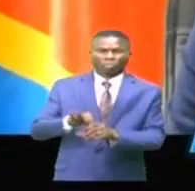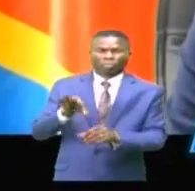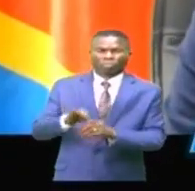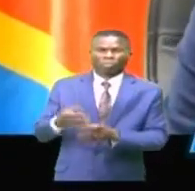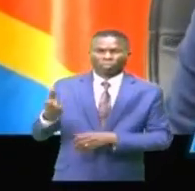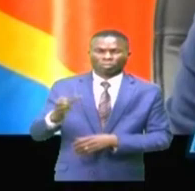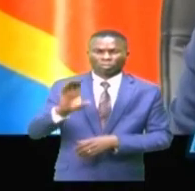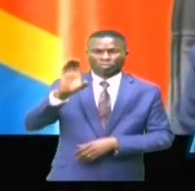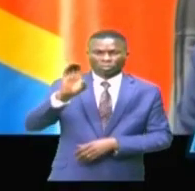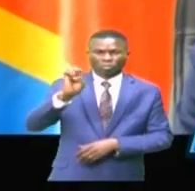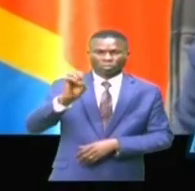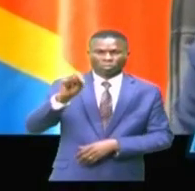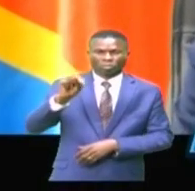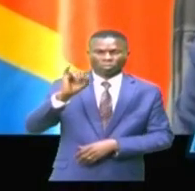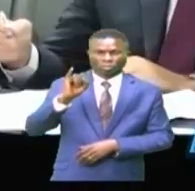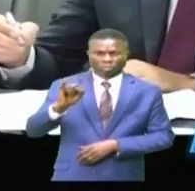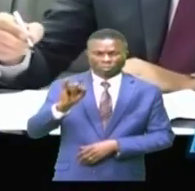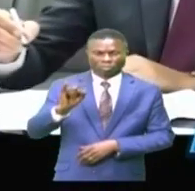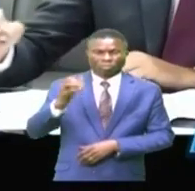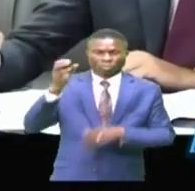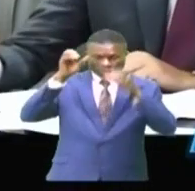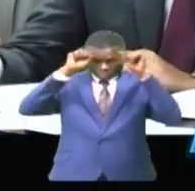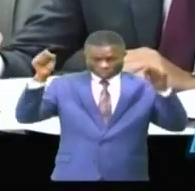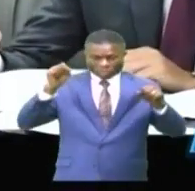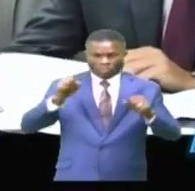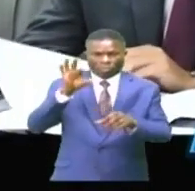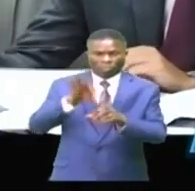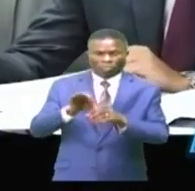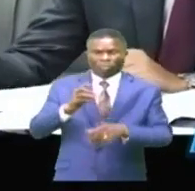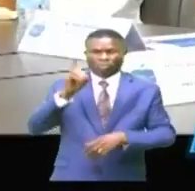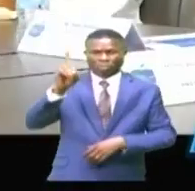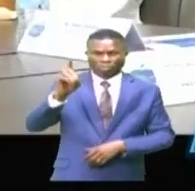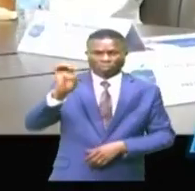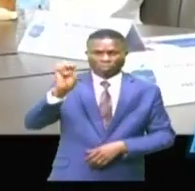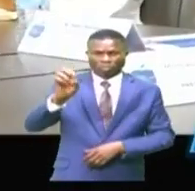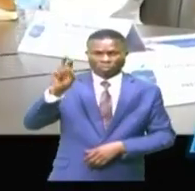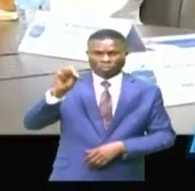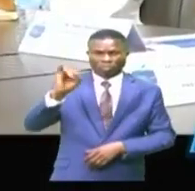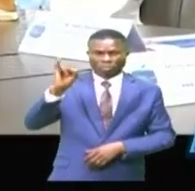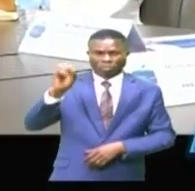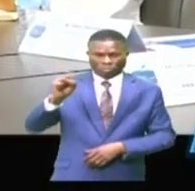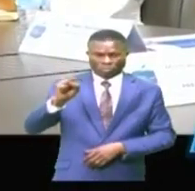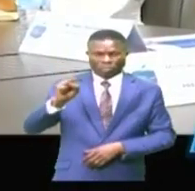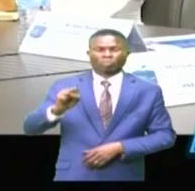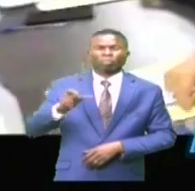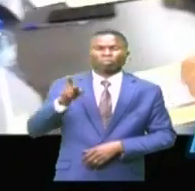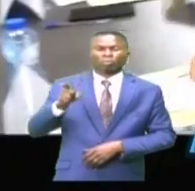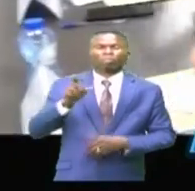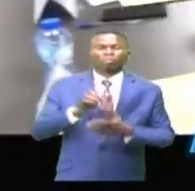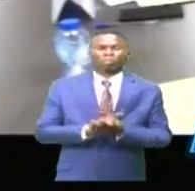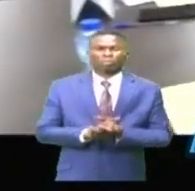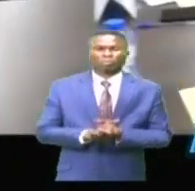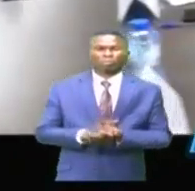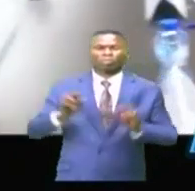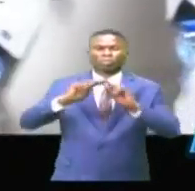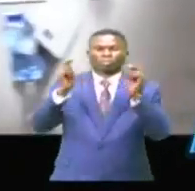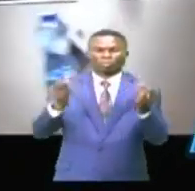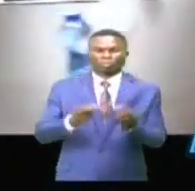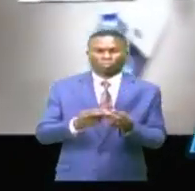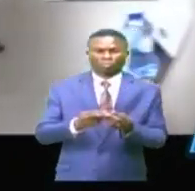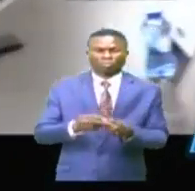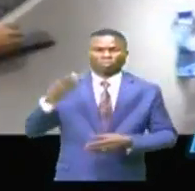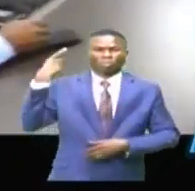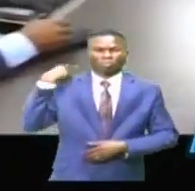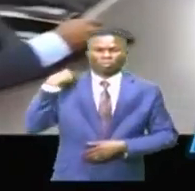indépendante de nicka di macasadi a reçu tu auras tours le commissaire européen à la justice Didier Reynders et une délégation des